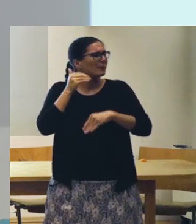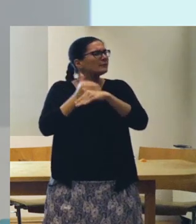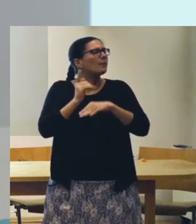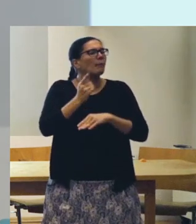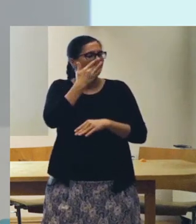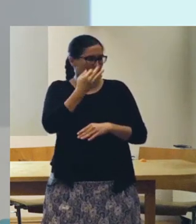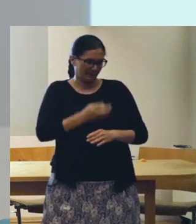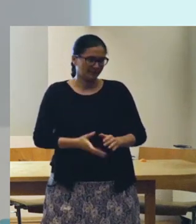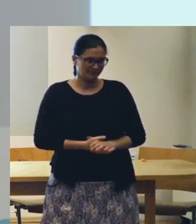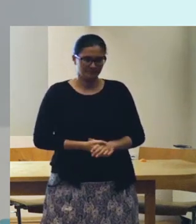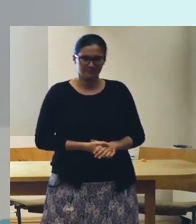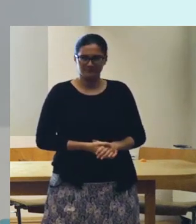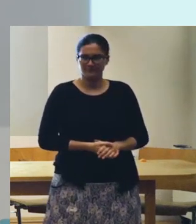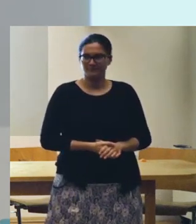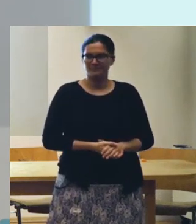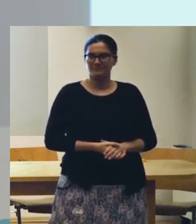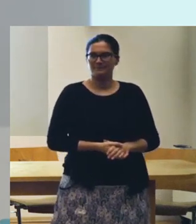instituce,